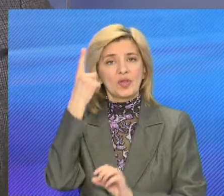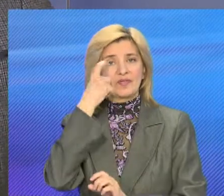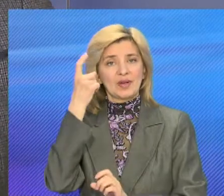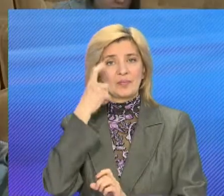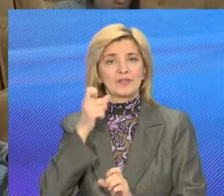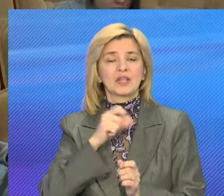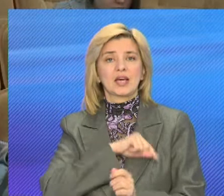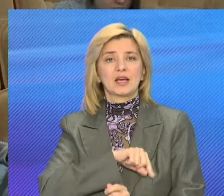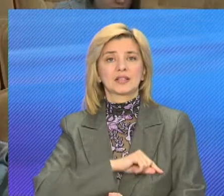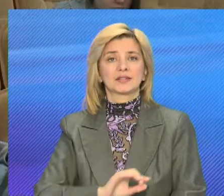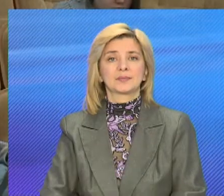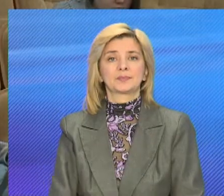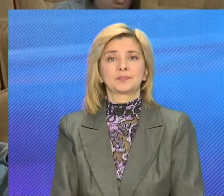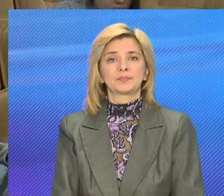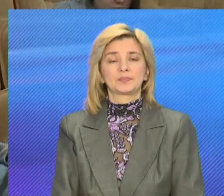информированный характер.